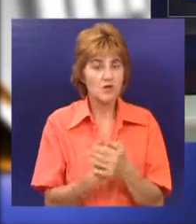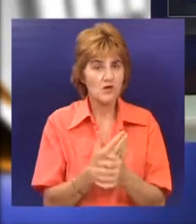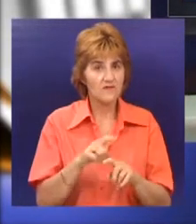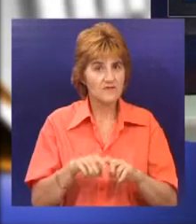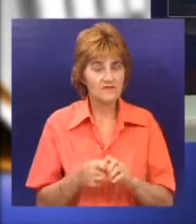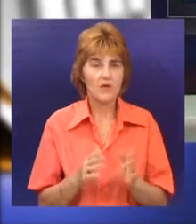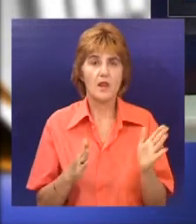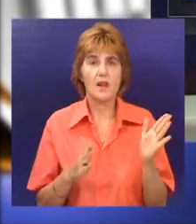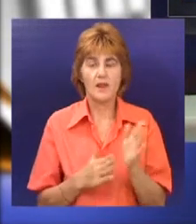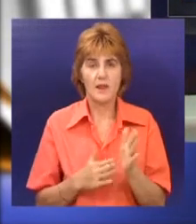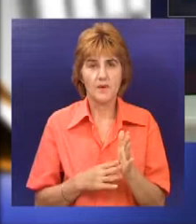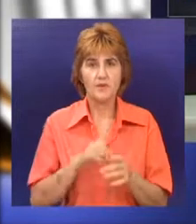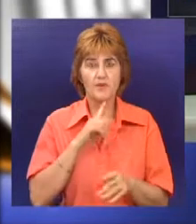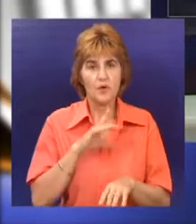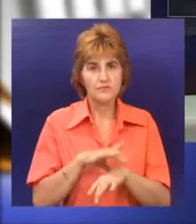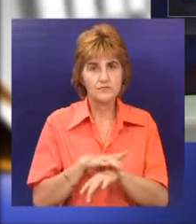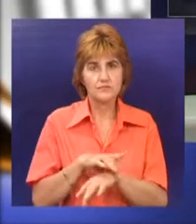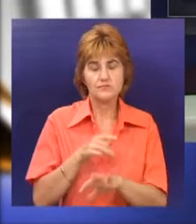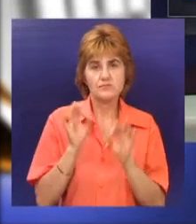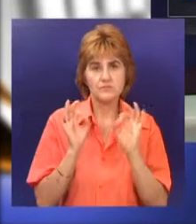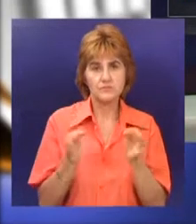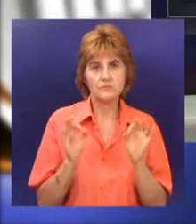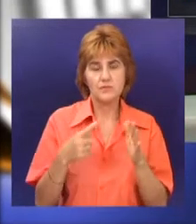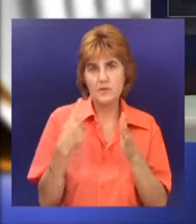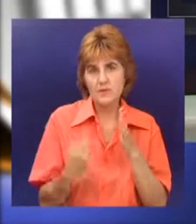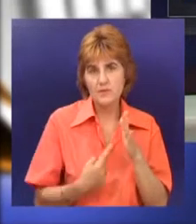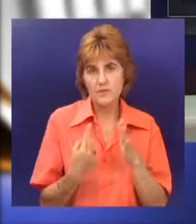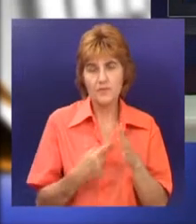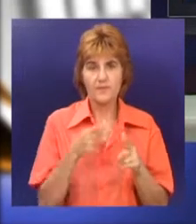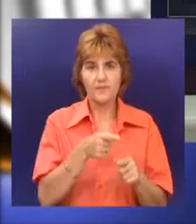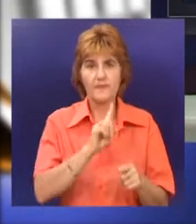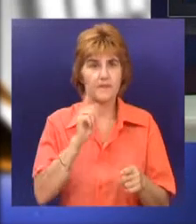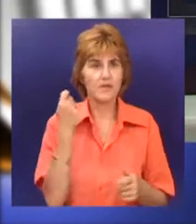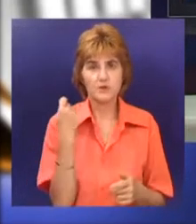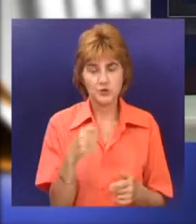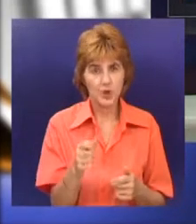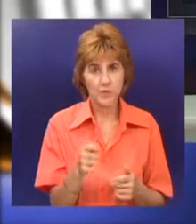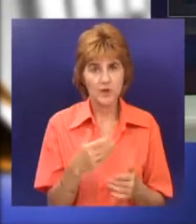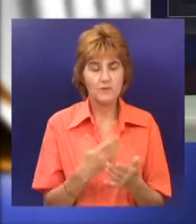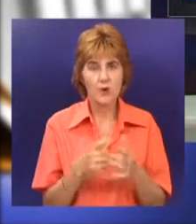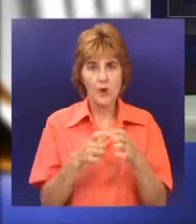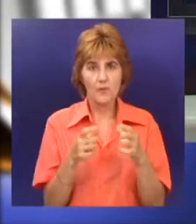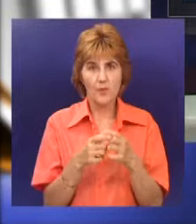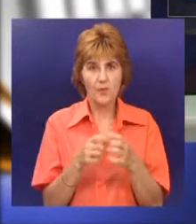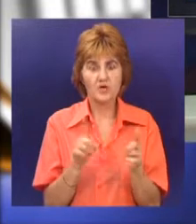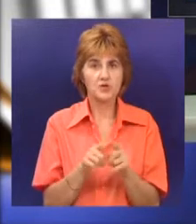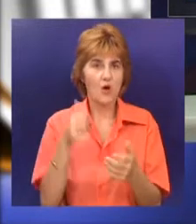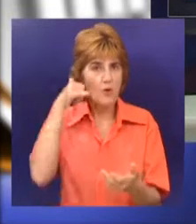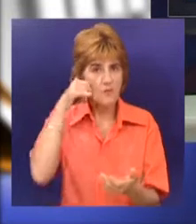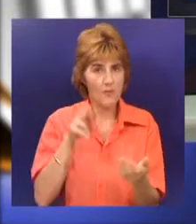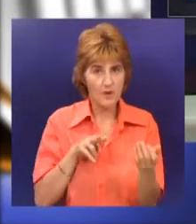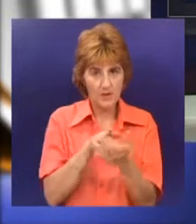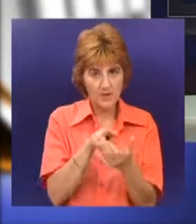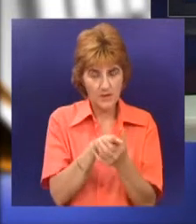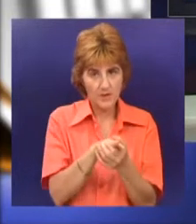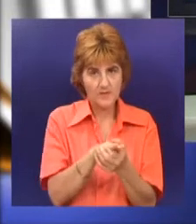na ovom polju. Primjer da izumi koji se oslanjaju na korištenje obnovljivih izvora energije ne moraju uvijek da budu skupi je punjač za mobilne